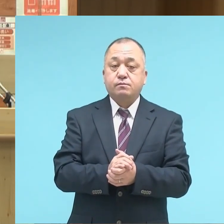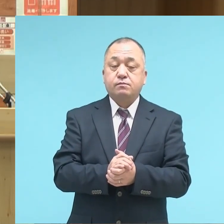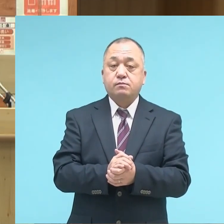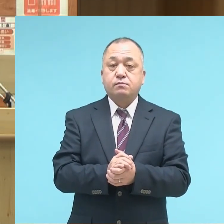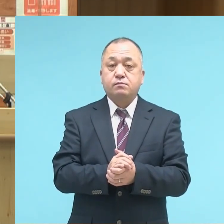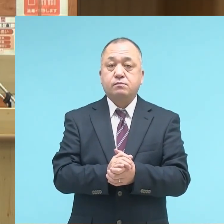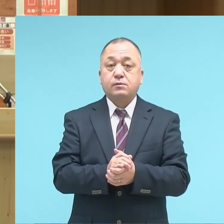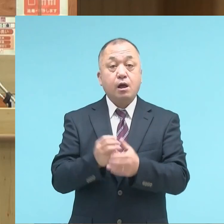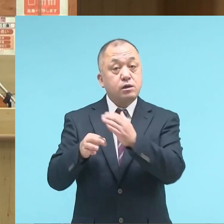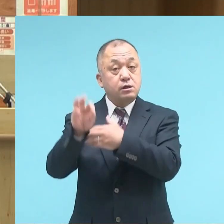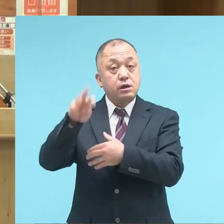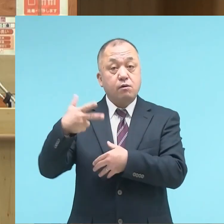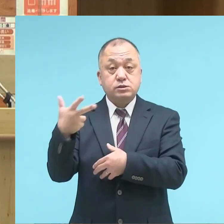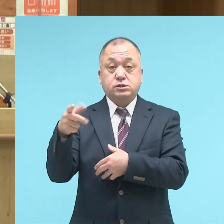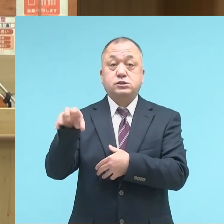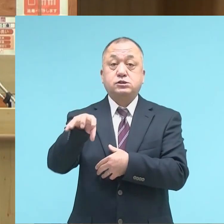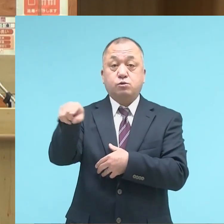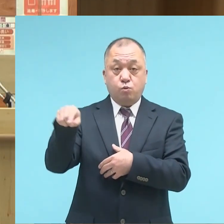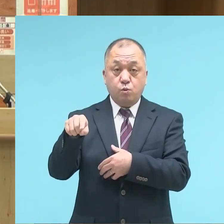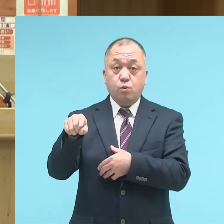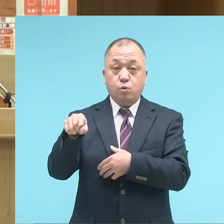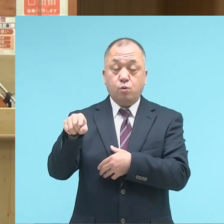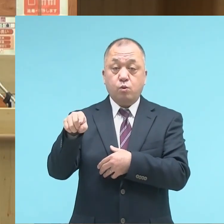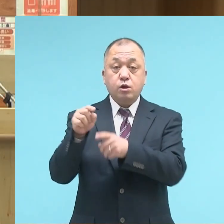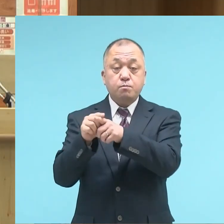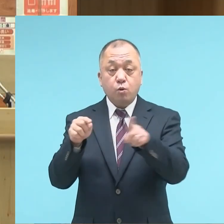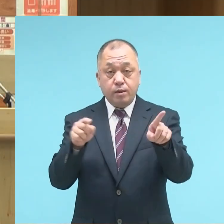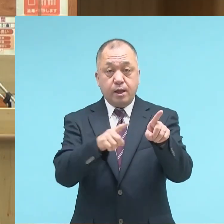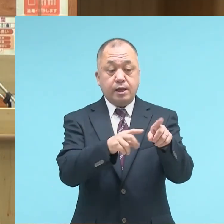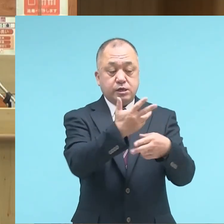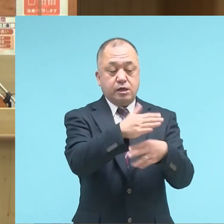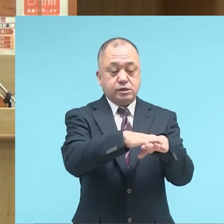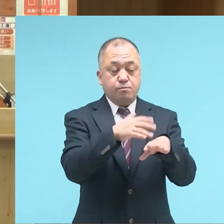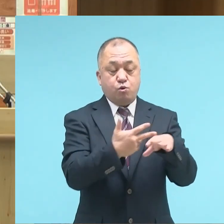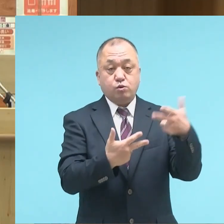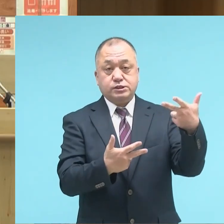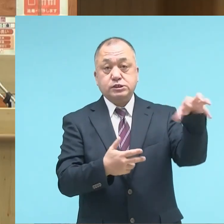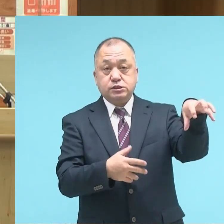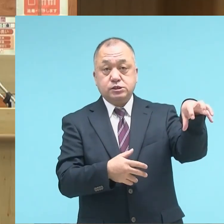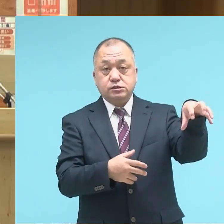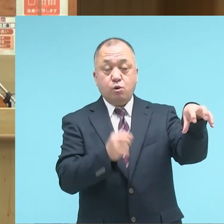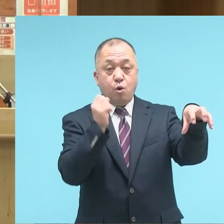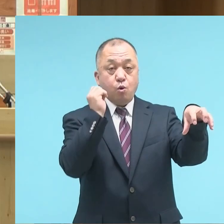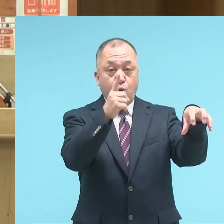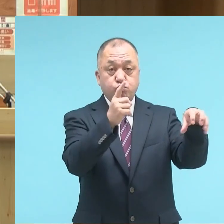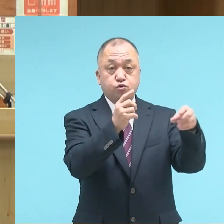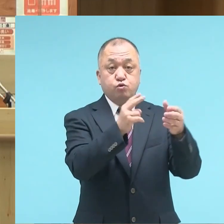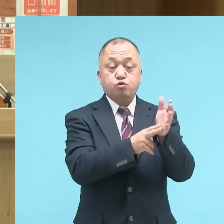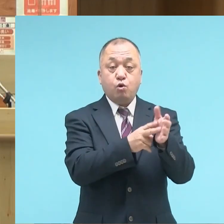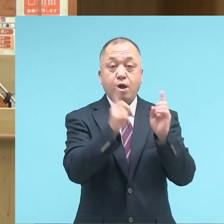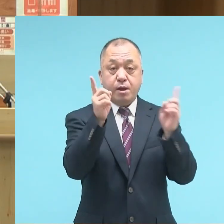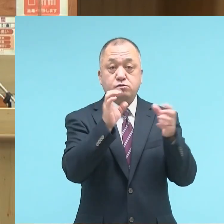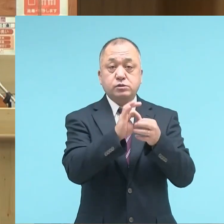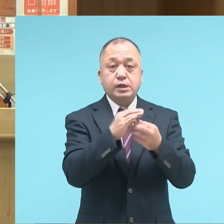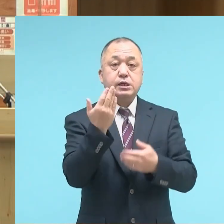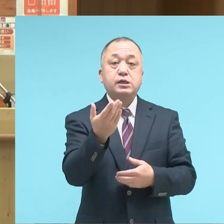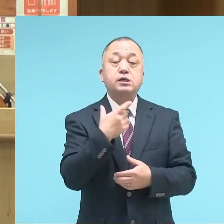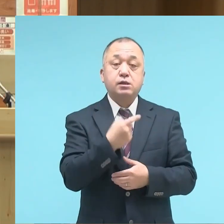その旭川市の一方で、札幌市の GoTo トラベルについてお聞きしたいんですけ